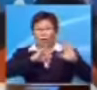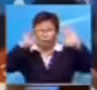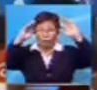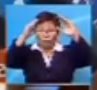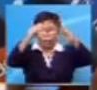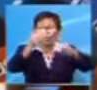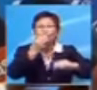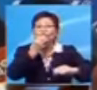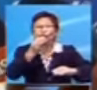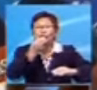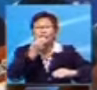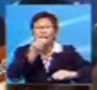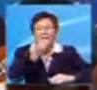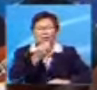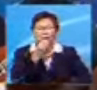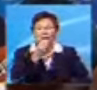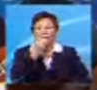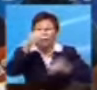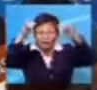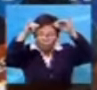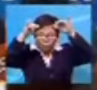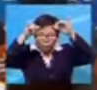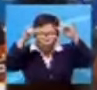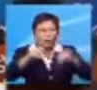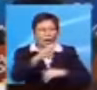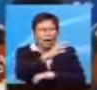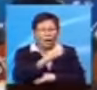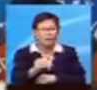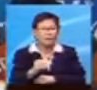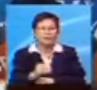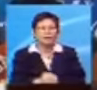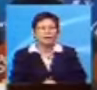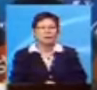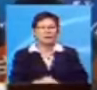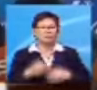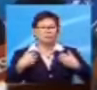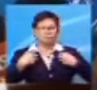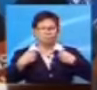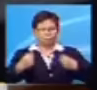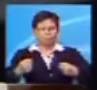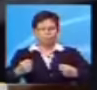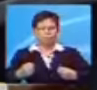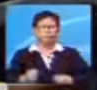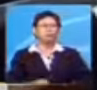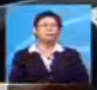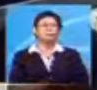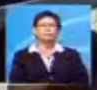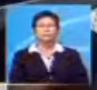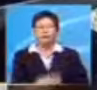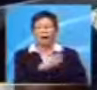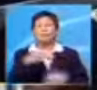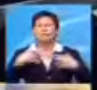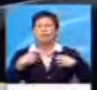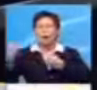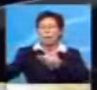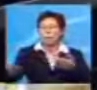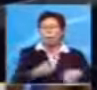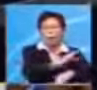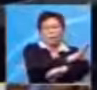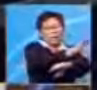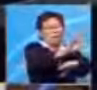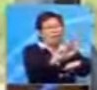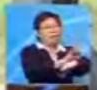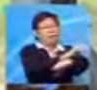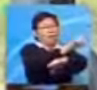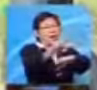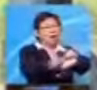feeding R and also has fertil mereka dibawa ke ladang di Perak dan